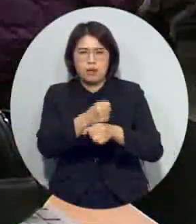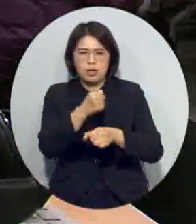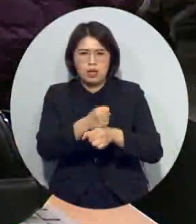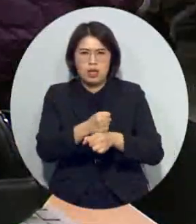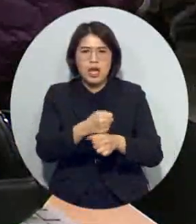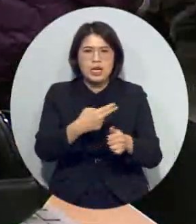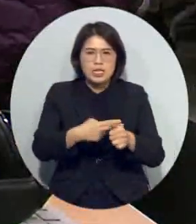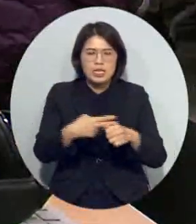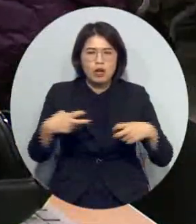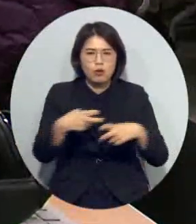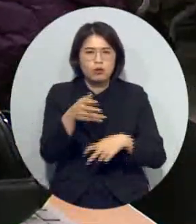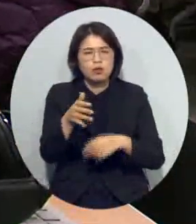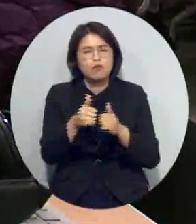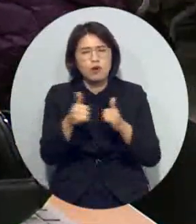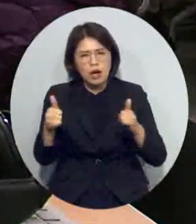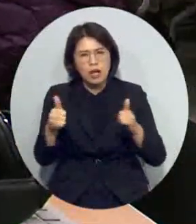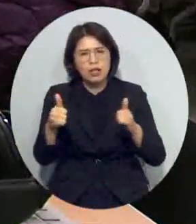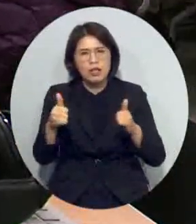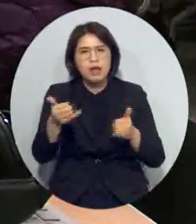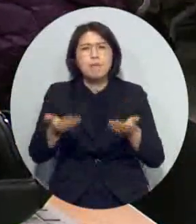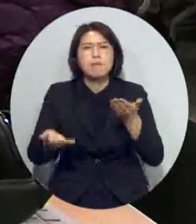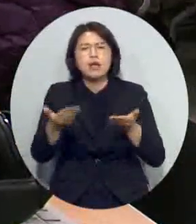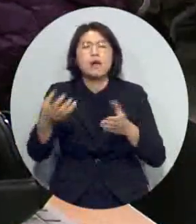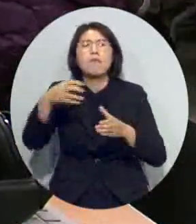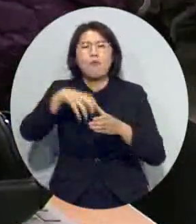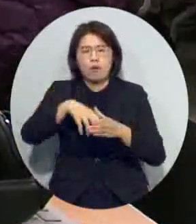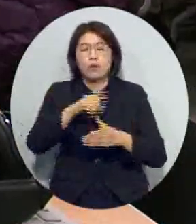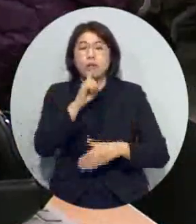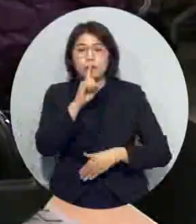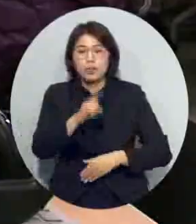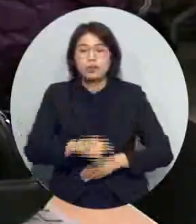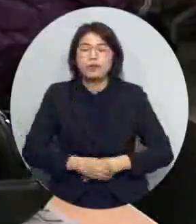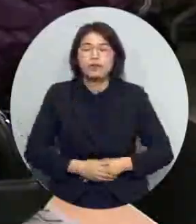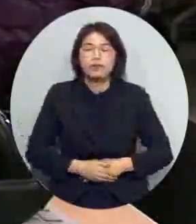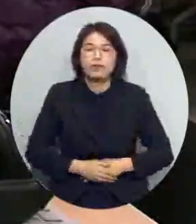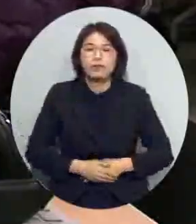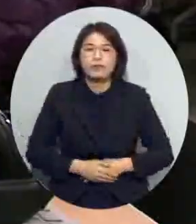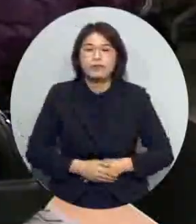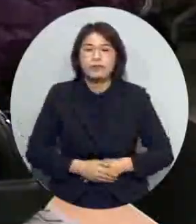의사나 교통 전문가 등의 판단도 들어간다고 밝혔습니다. MBC 뉴스 양관입니다.